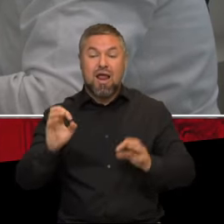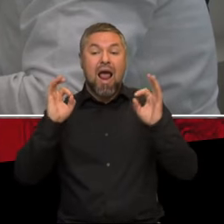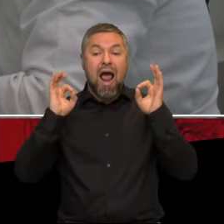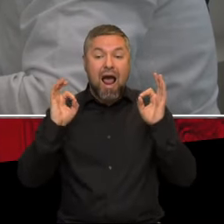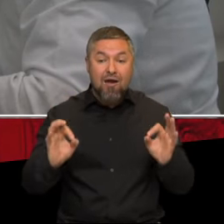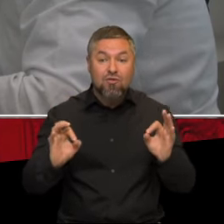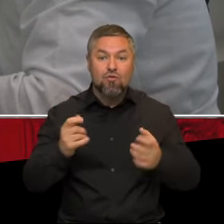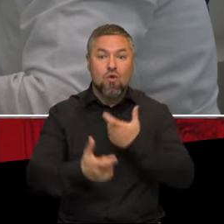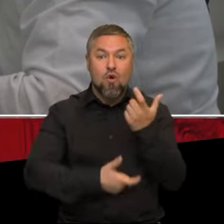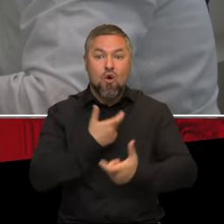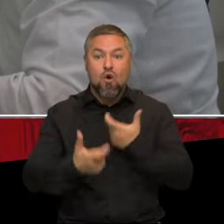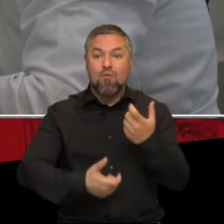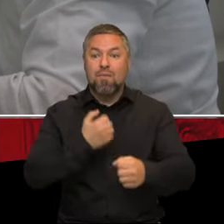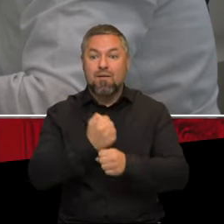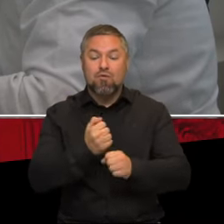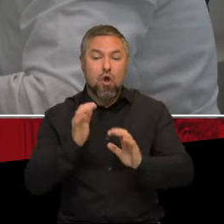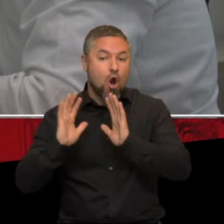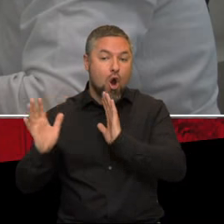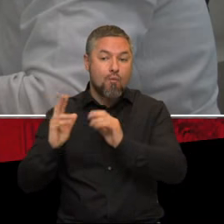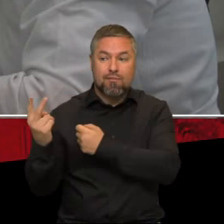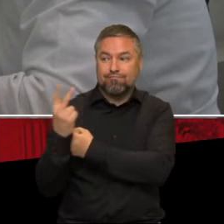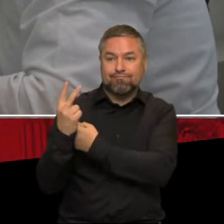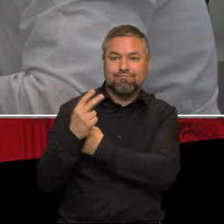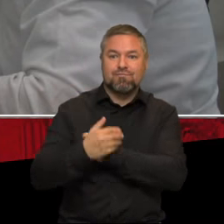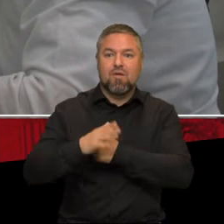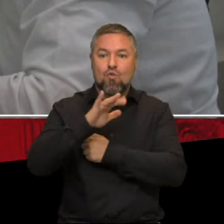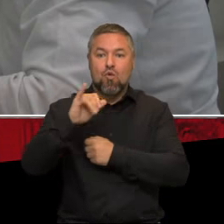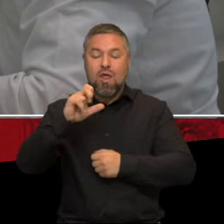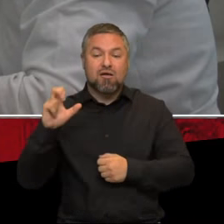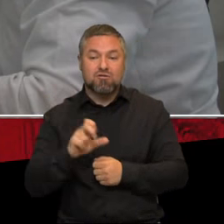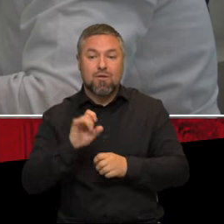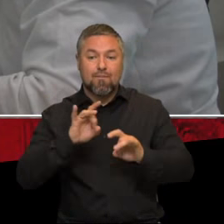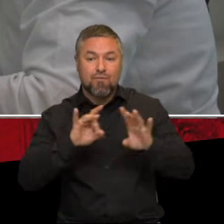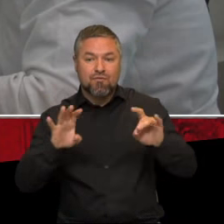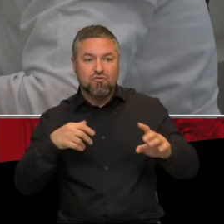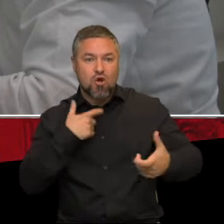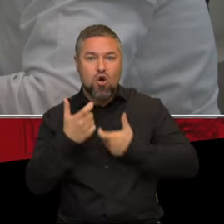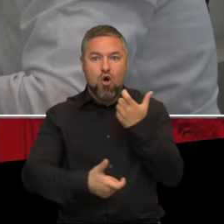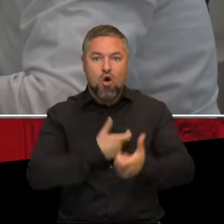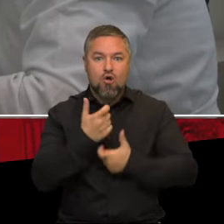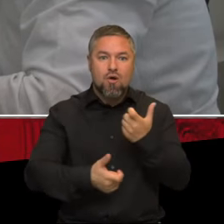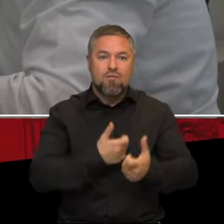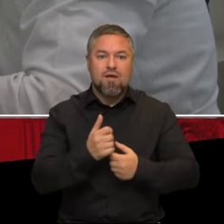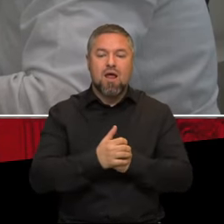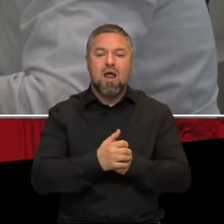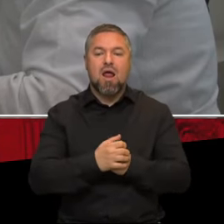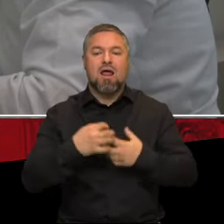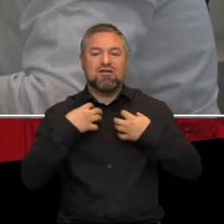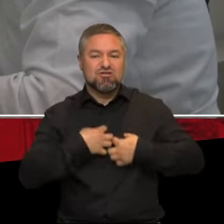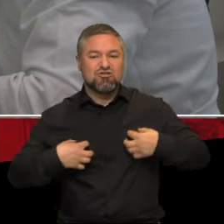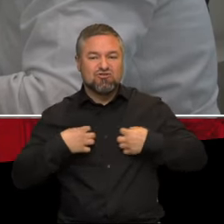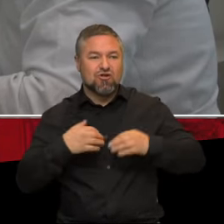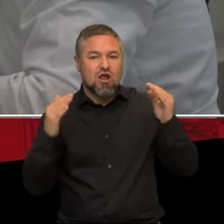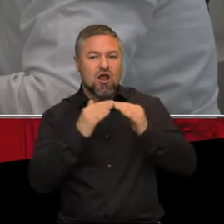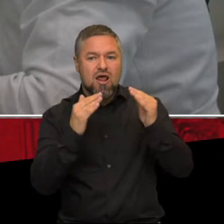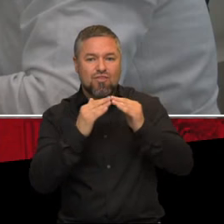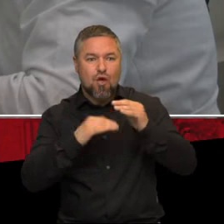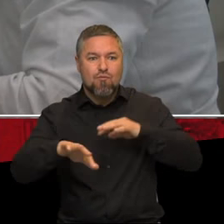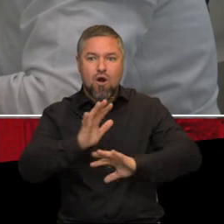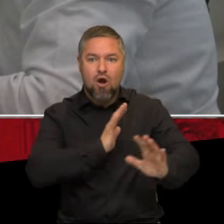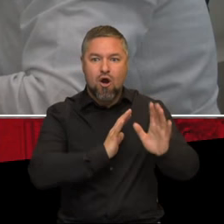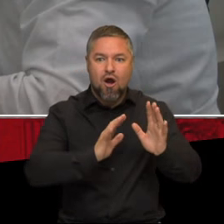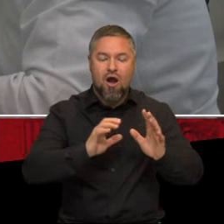Bujacza i aktualnie wykonuję pracę pod opieką pani profesor Anny Bujacz wyznaczam struktury albumin zwierząt udomowionych razem